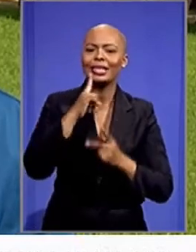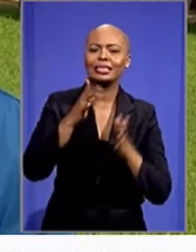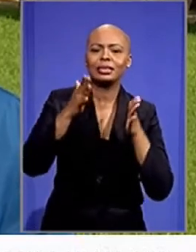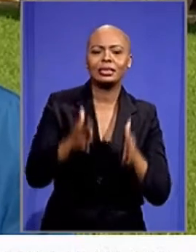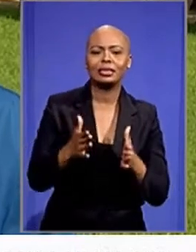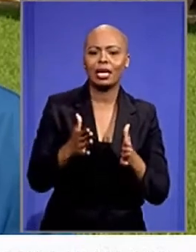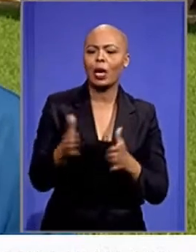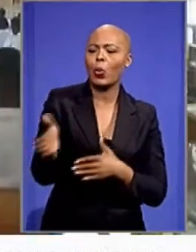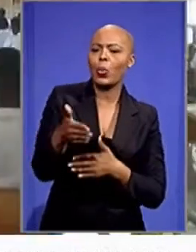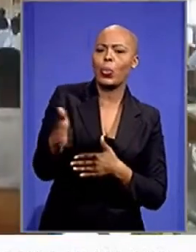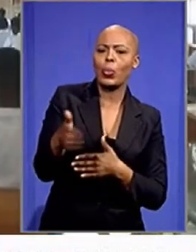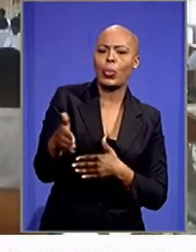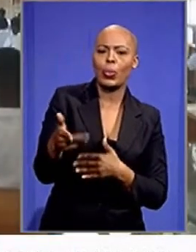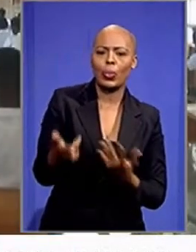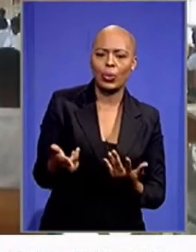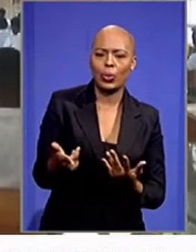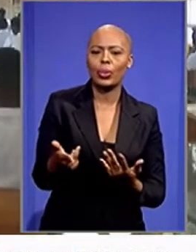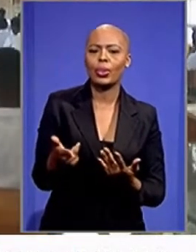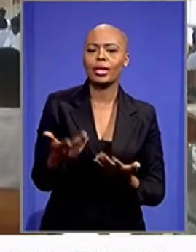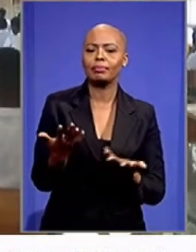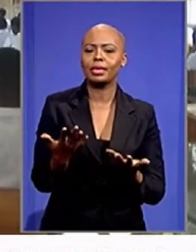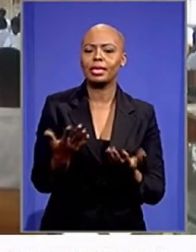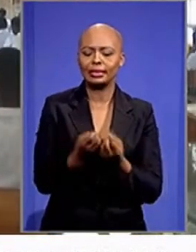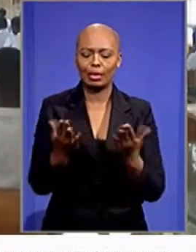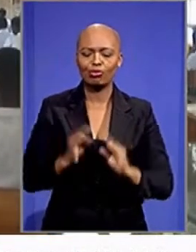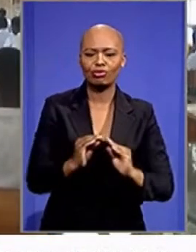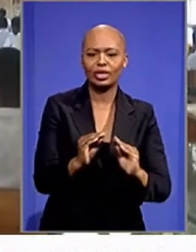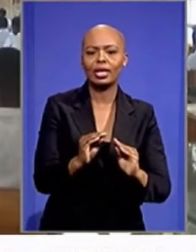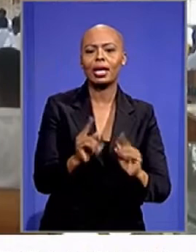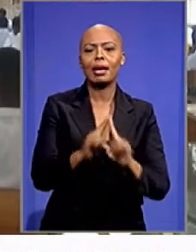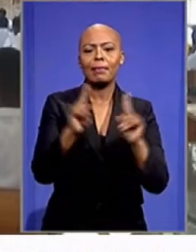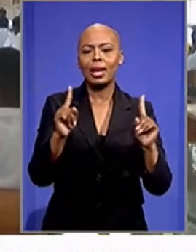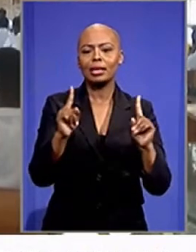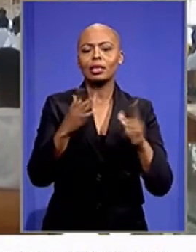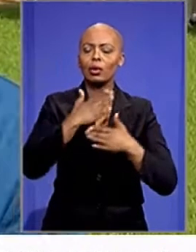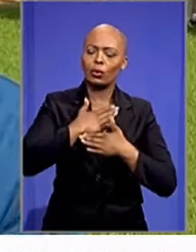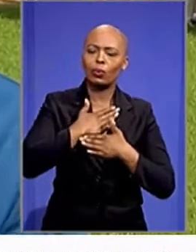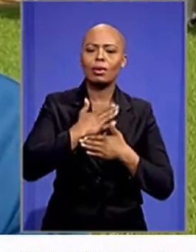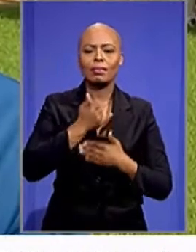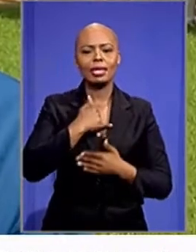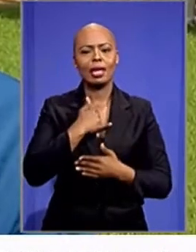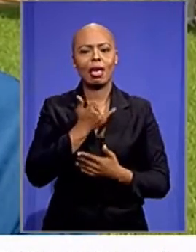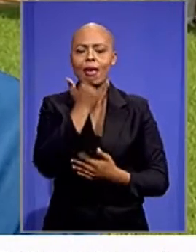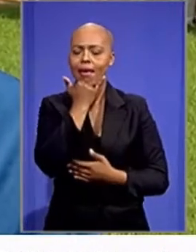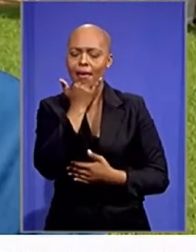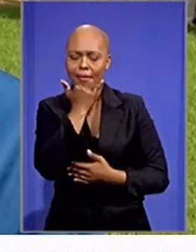ga re sena barutiši ka dithutong tse dingwe re ikutlwa re le matlhatse le matlhonolo gagolo re ikutlwa re thabile